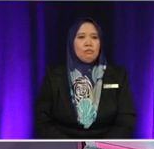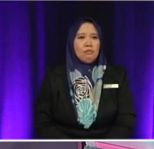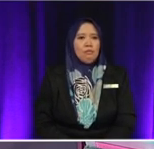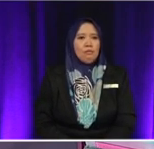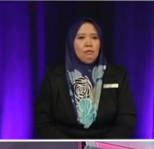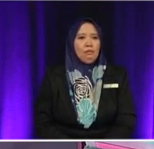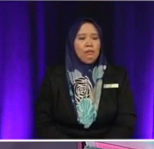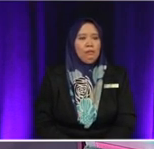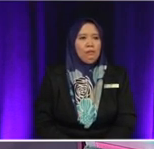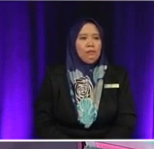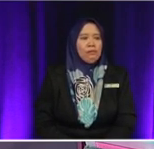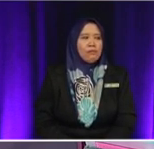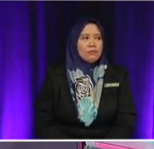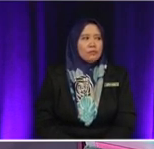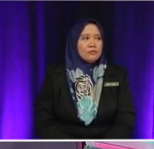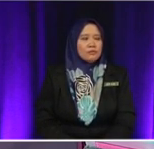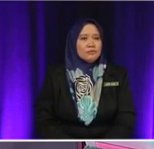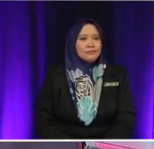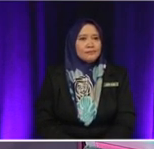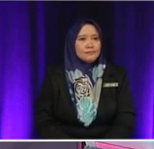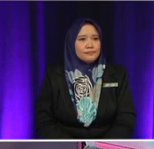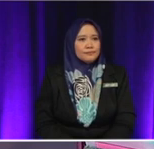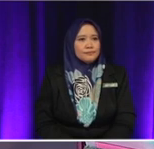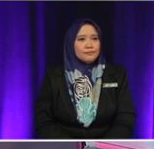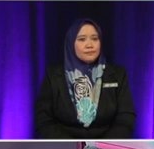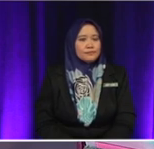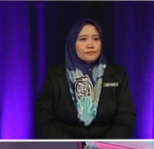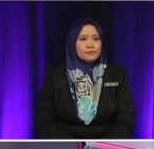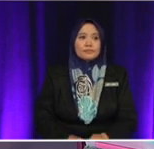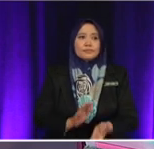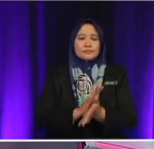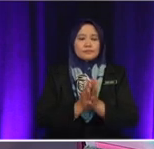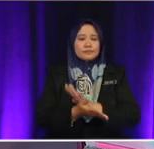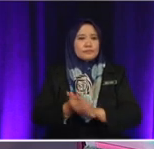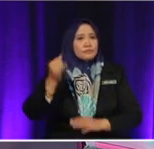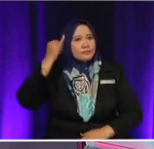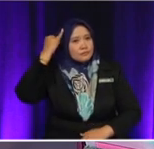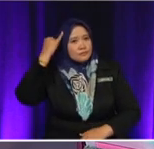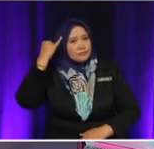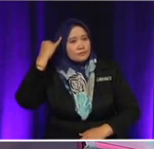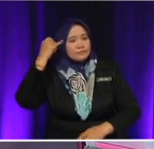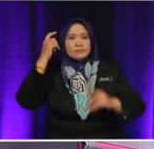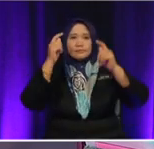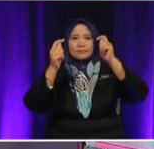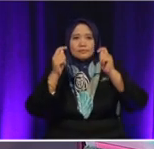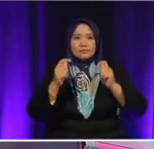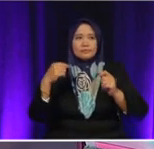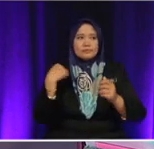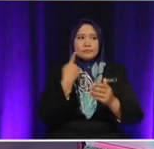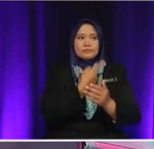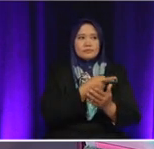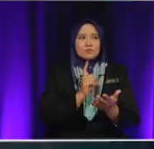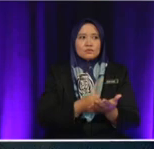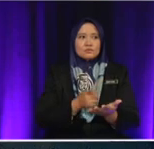membuat penyelesaian. Okey? Jadi ingat, 7 strategi atau teknik dalam kita berunding. Cikgu, mungkin